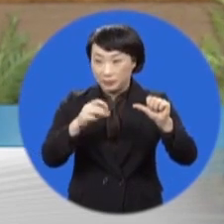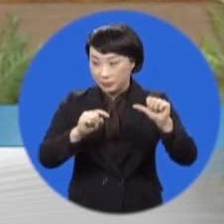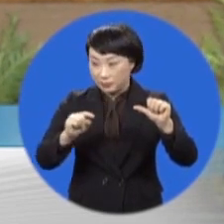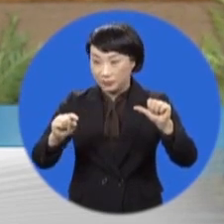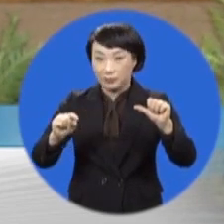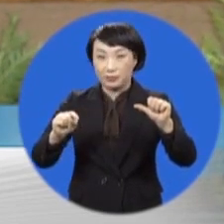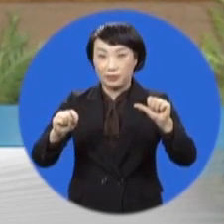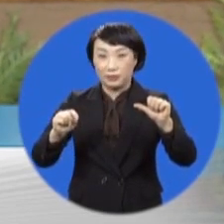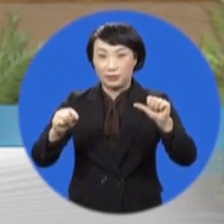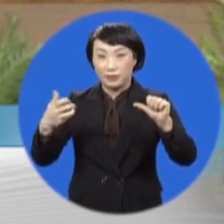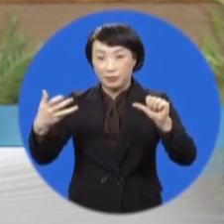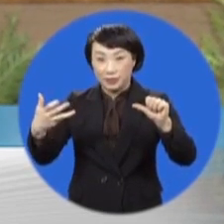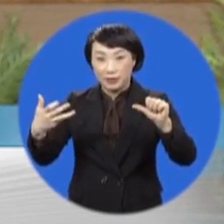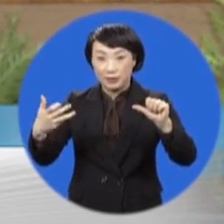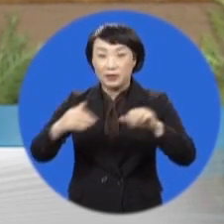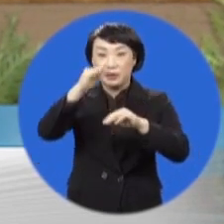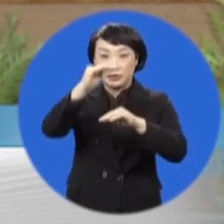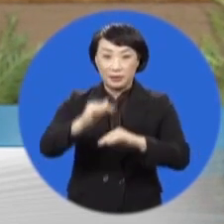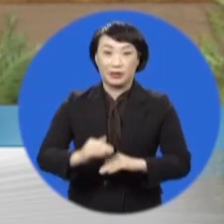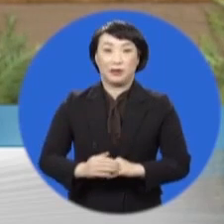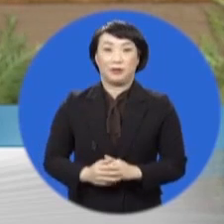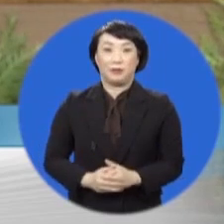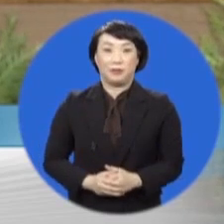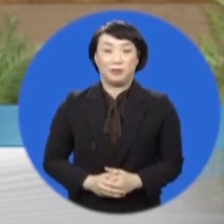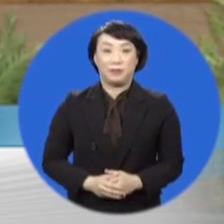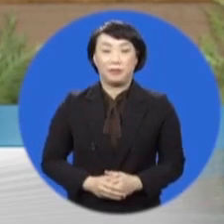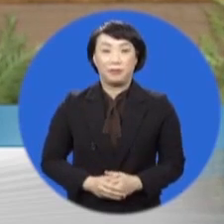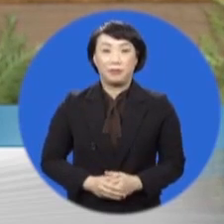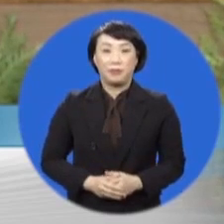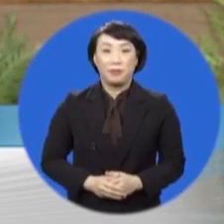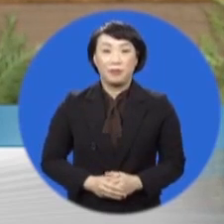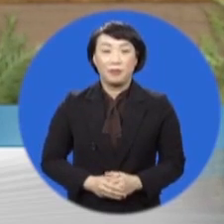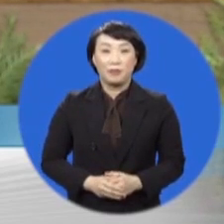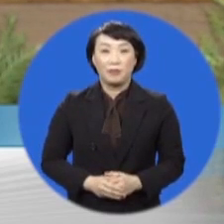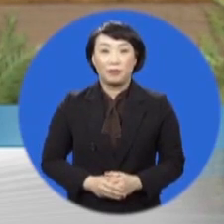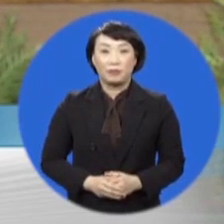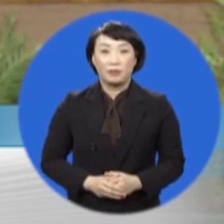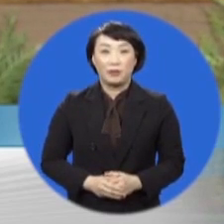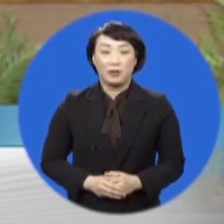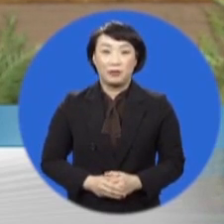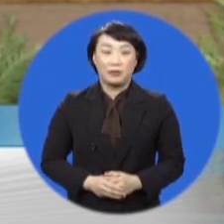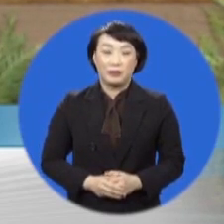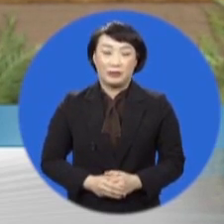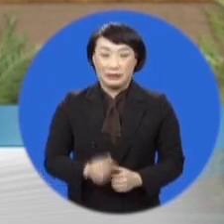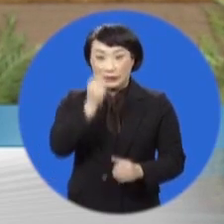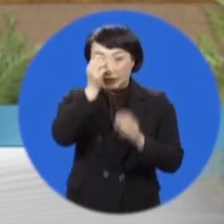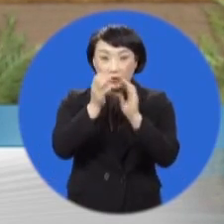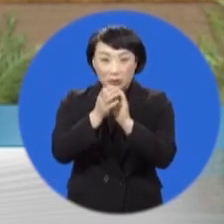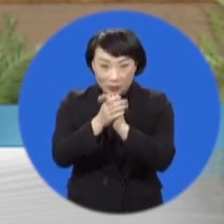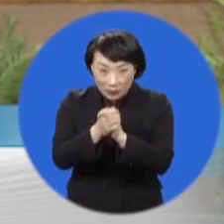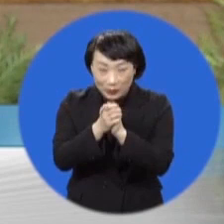3 결 해서 18개월에 언론이 mr 20 충심으로 키도